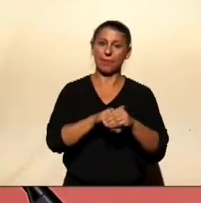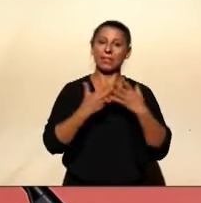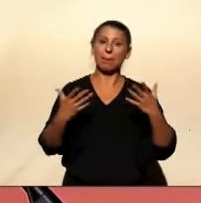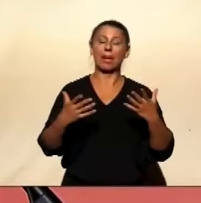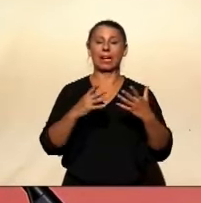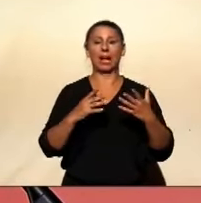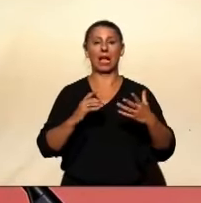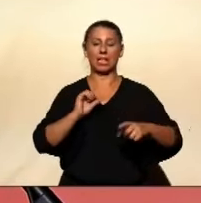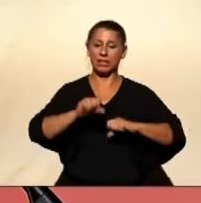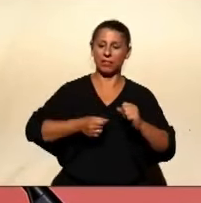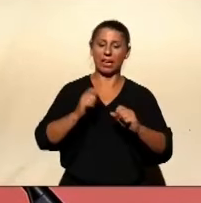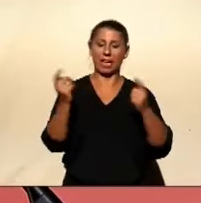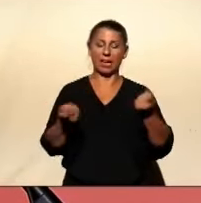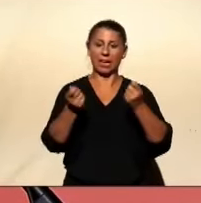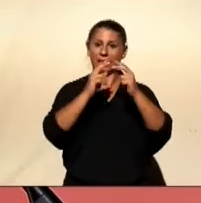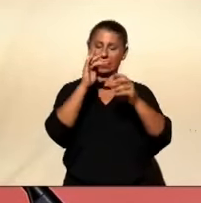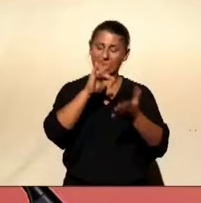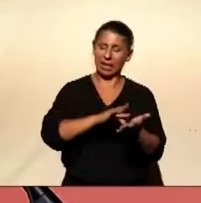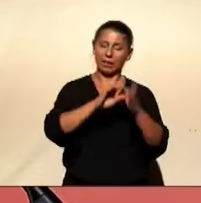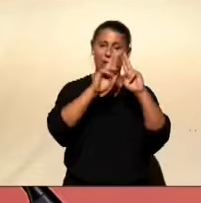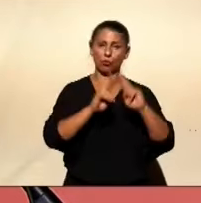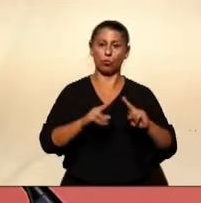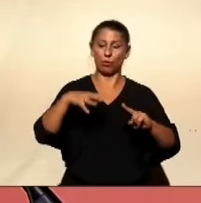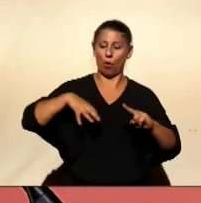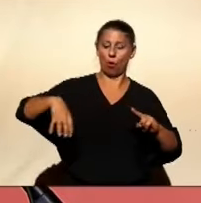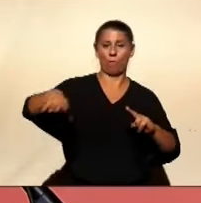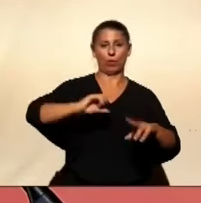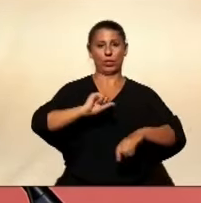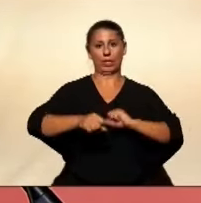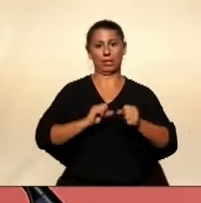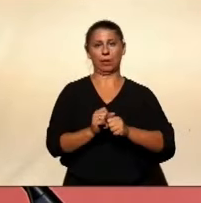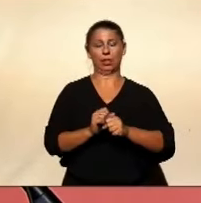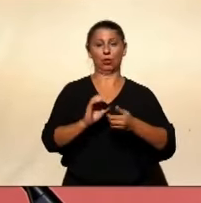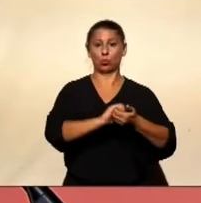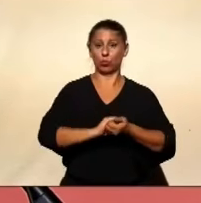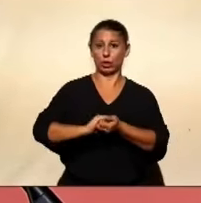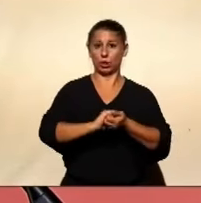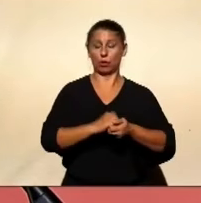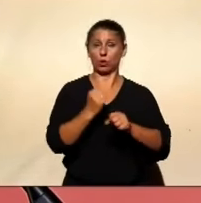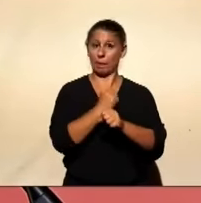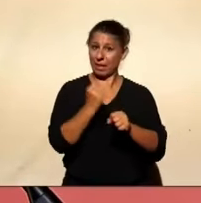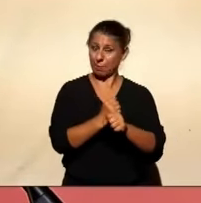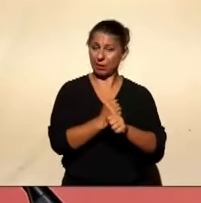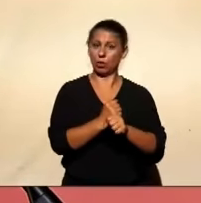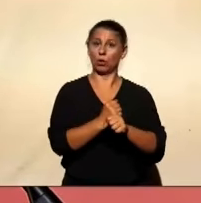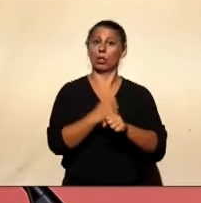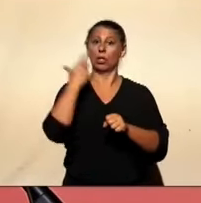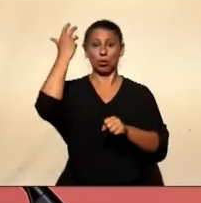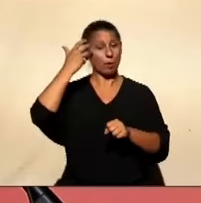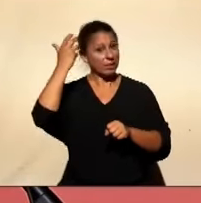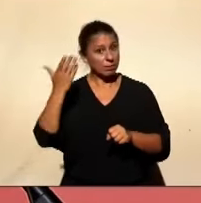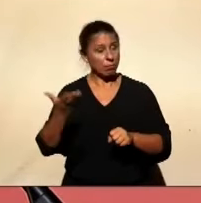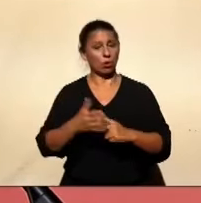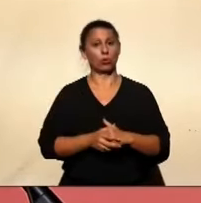συνδικάτα, εργατικά κέντρα, ομοσπονδίες, στους φορείς του κινήματος, στους συλλόγους των επαγγελματιών, των